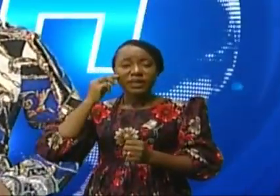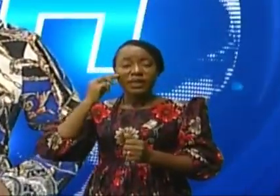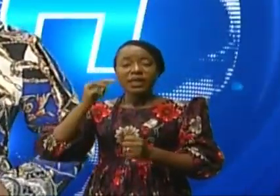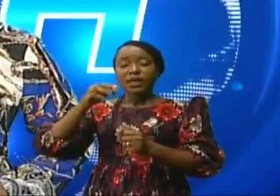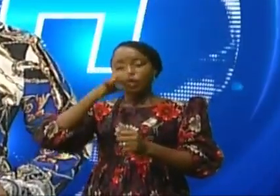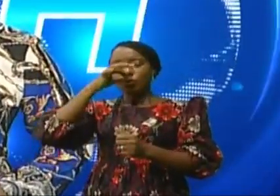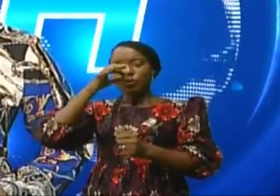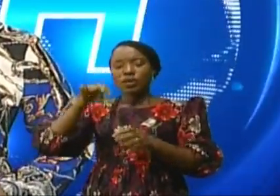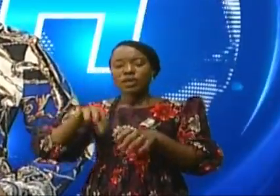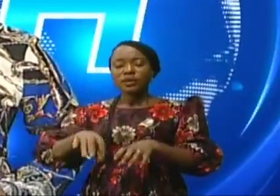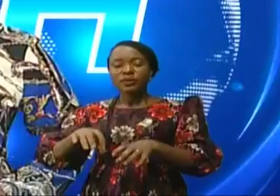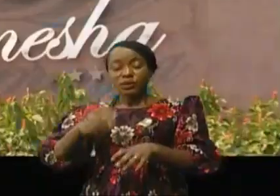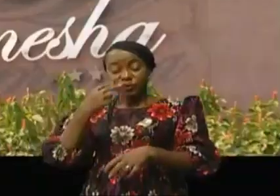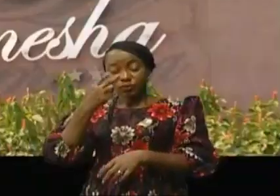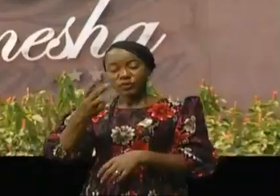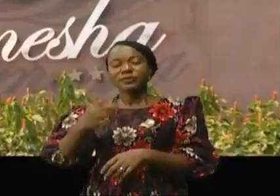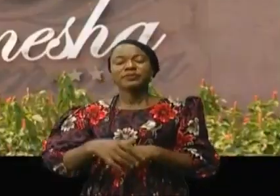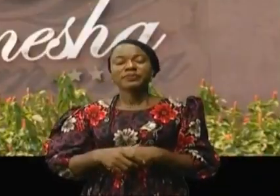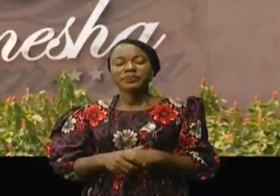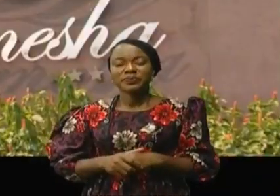Pierre Kibambo-Sumwisa.